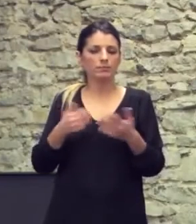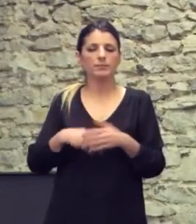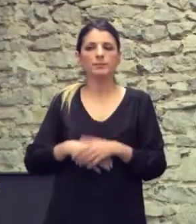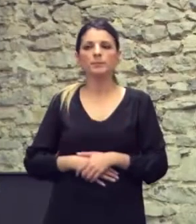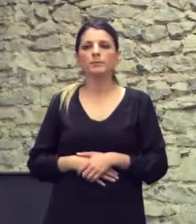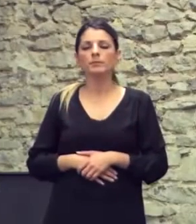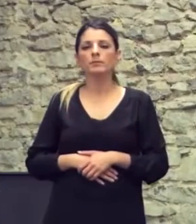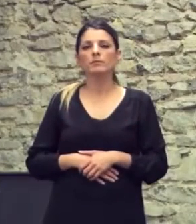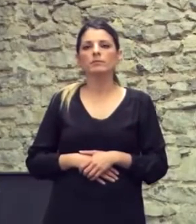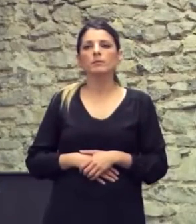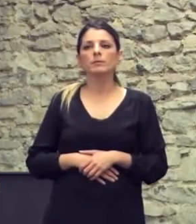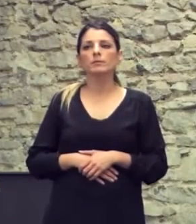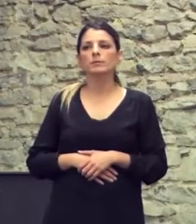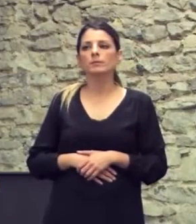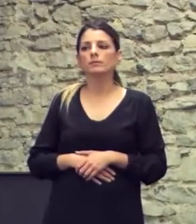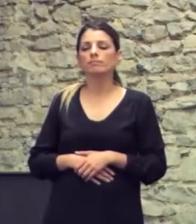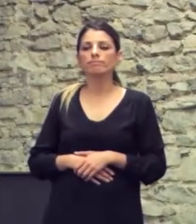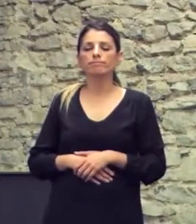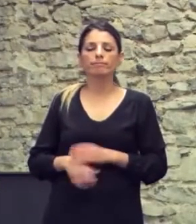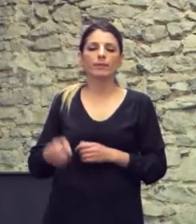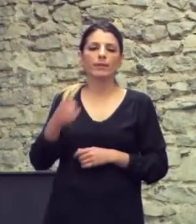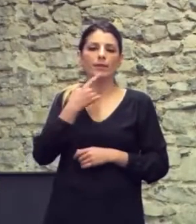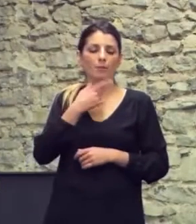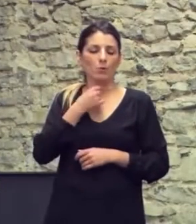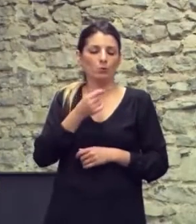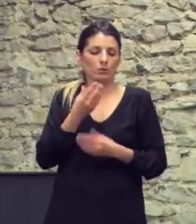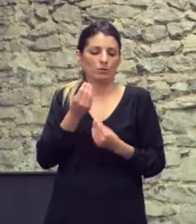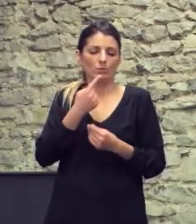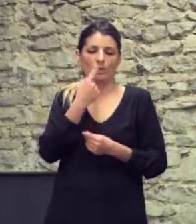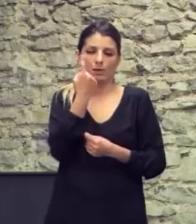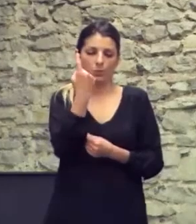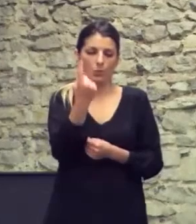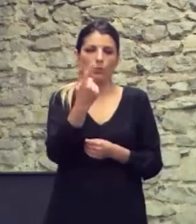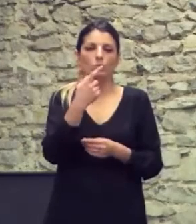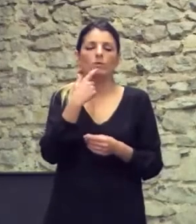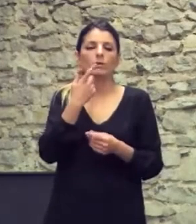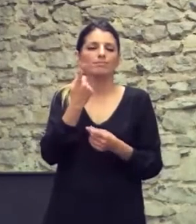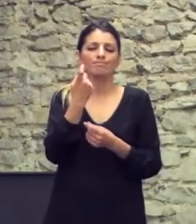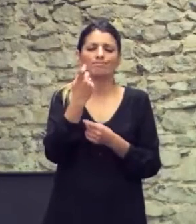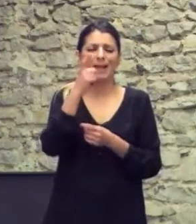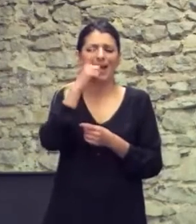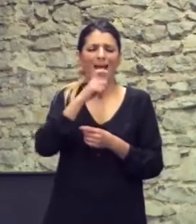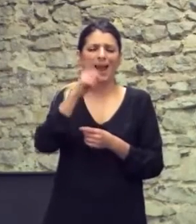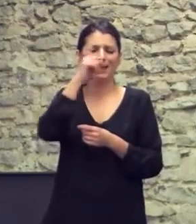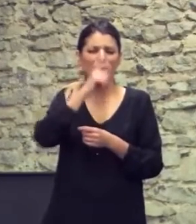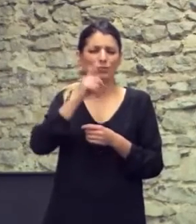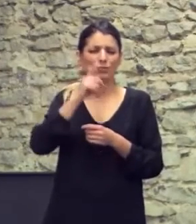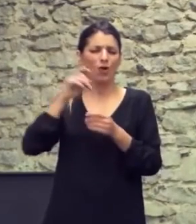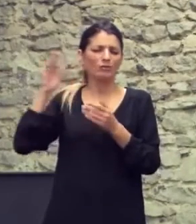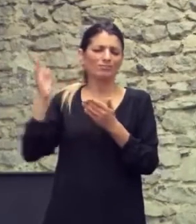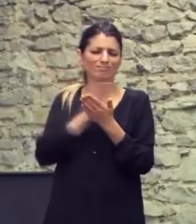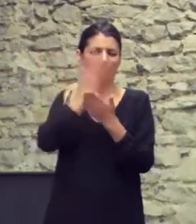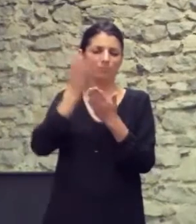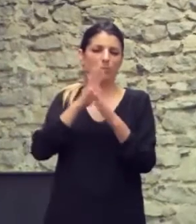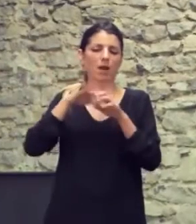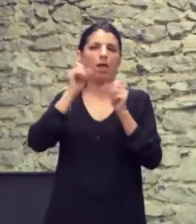Gustatzen zait asko esaten duenean urteak behar izan zituela gauza hoiek ulertzeko, ez? Uste dut zentzu gehiago